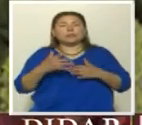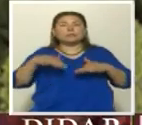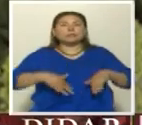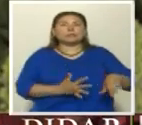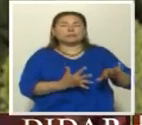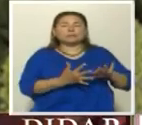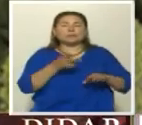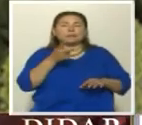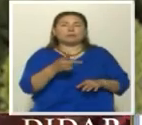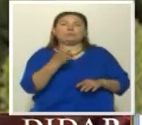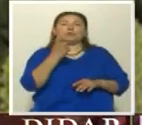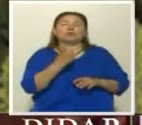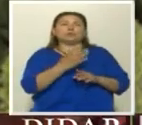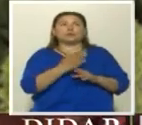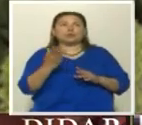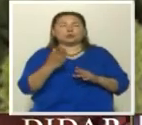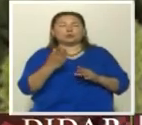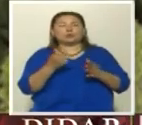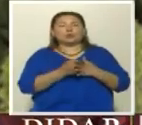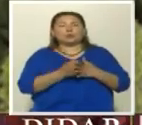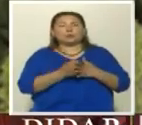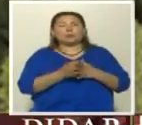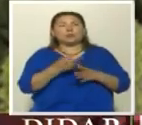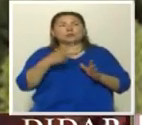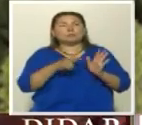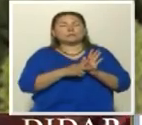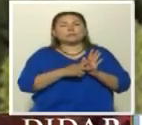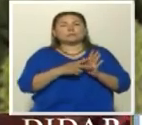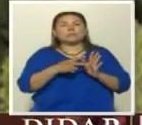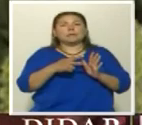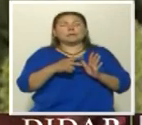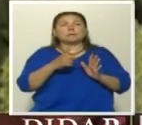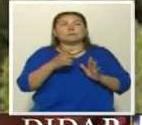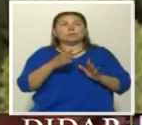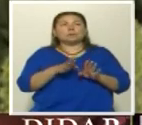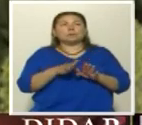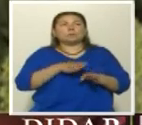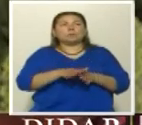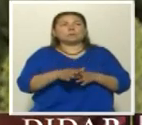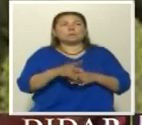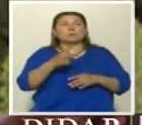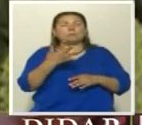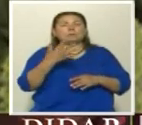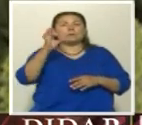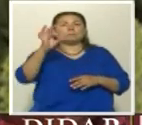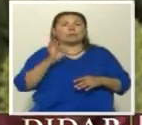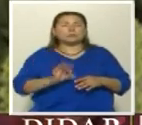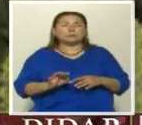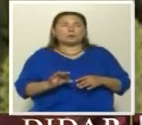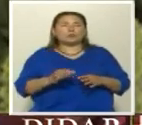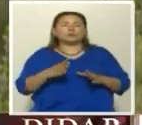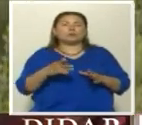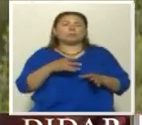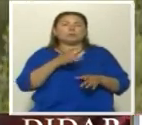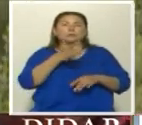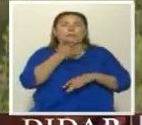теңізіміз 2100 жылға дейін 18-25 сантиметр төмендейтін болса, онда бүкіл теңіздің 25% жойылып кетуі